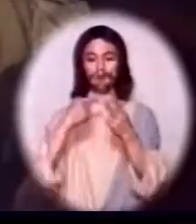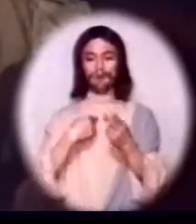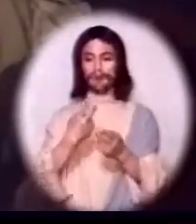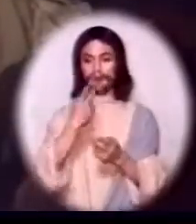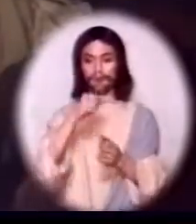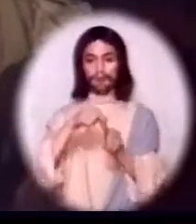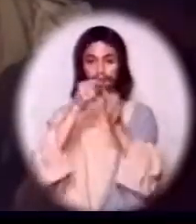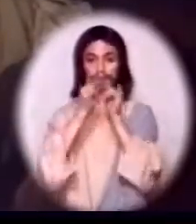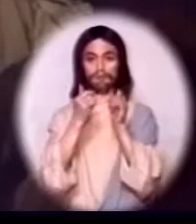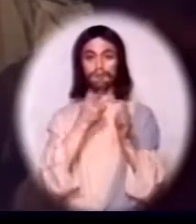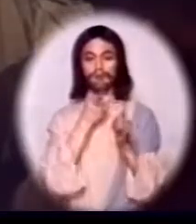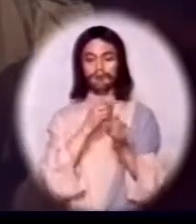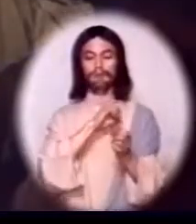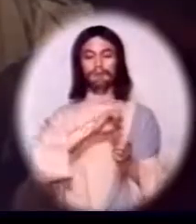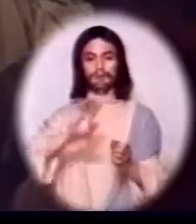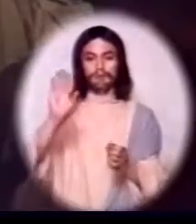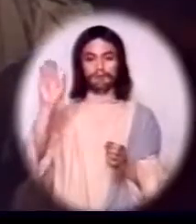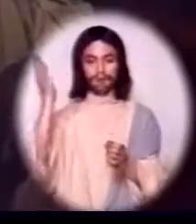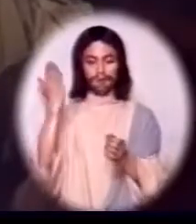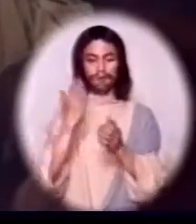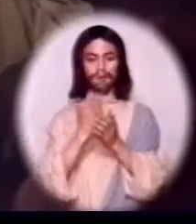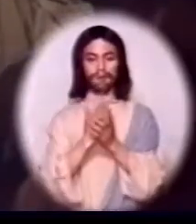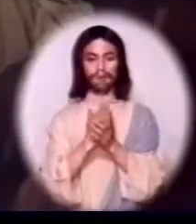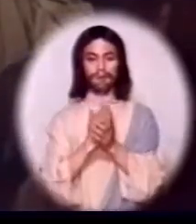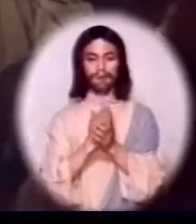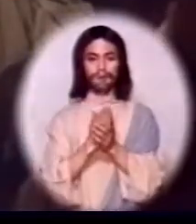누구든지 자기 생명을 구하려는 자는 잃을 것이요,